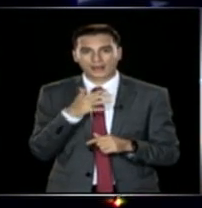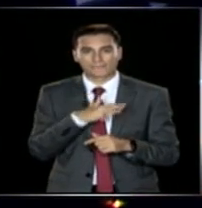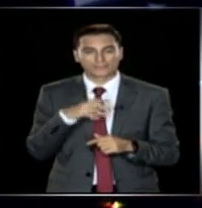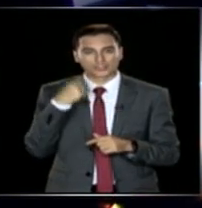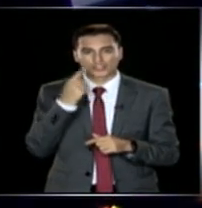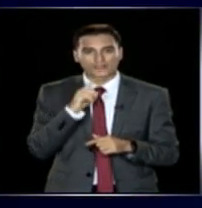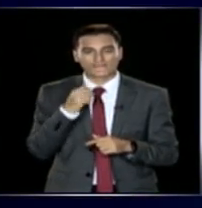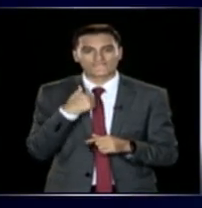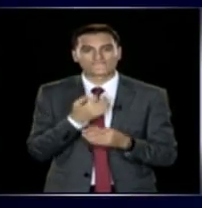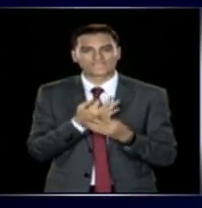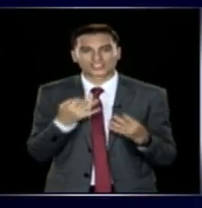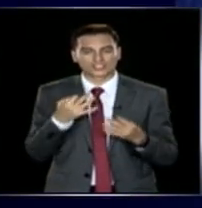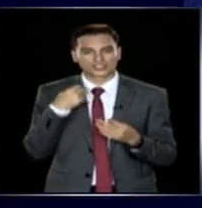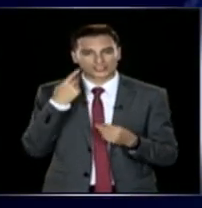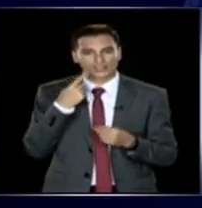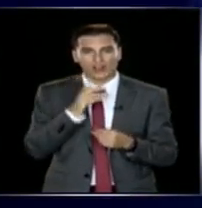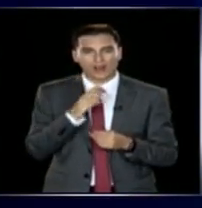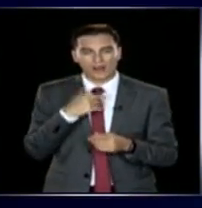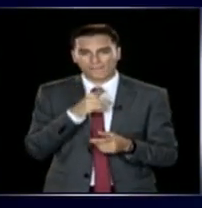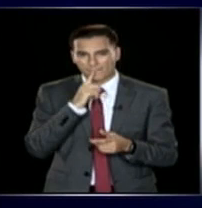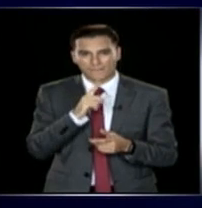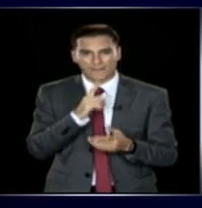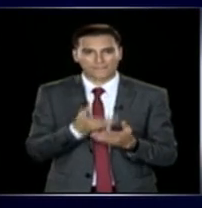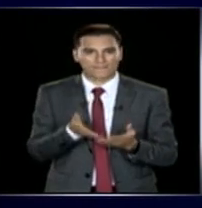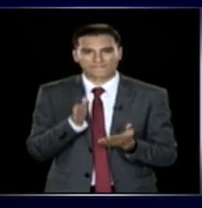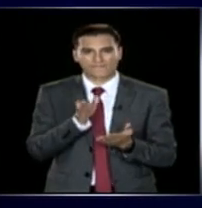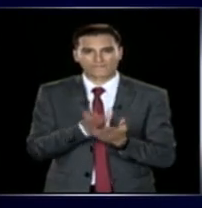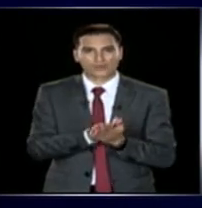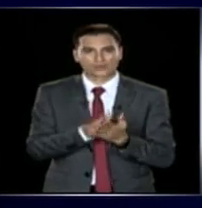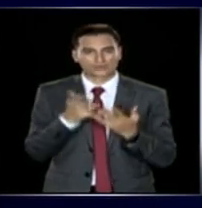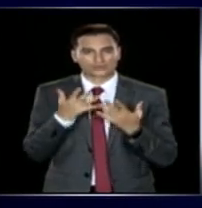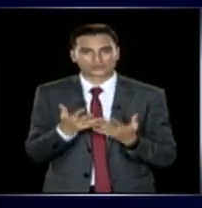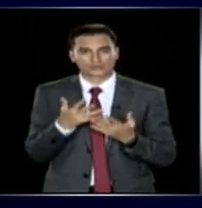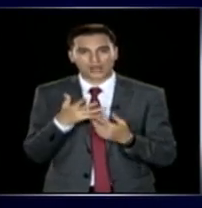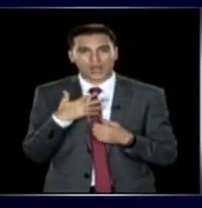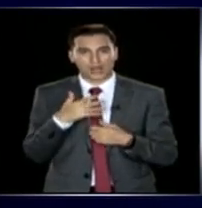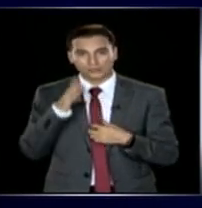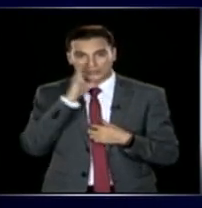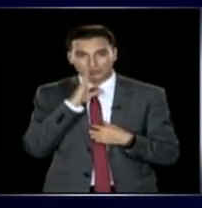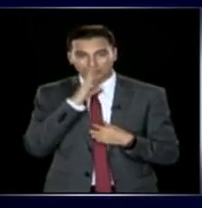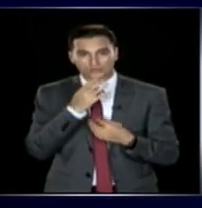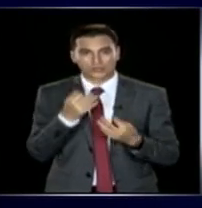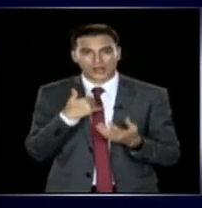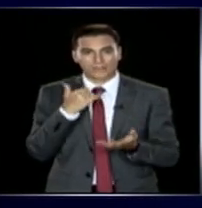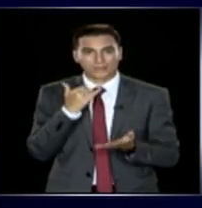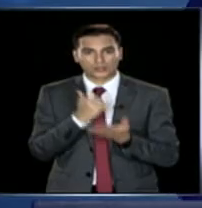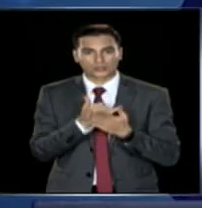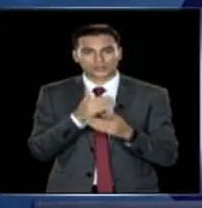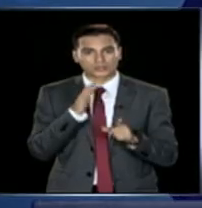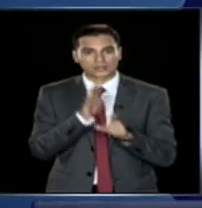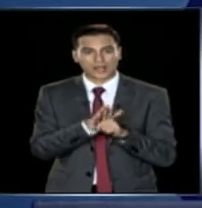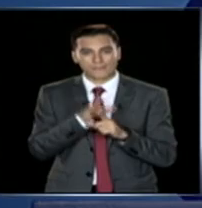افكر في حاجات كده ما بفكرش فيها. طبعا يا سلام، طبعا احنا مسؤولين عن تعليمك واحنا